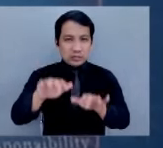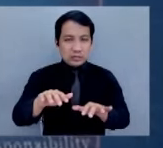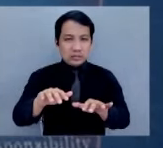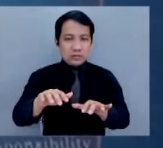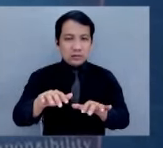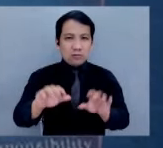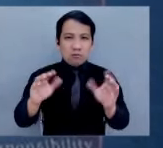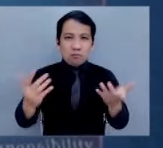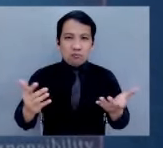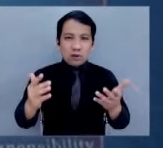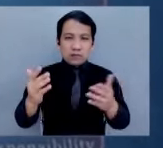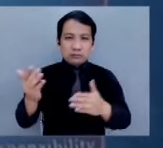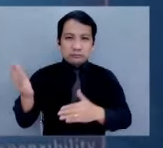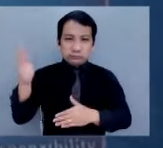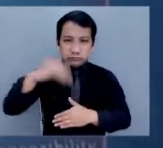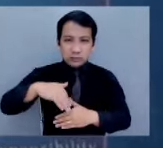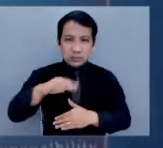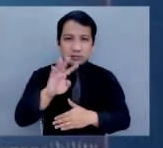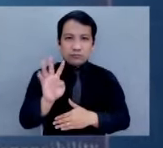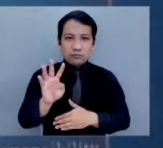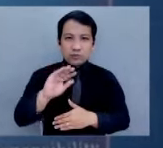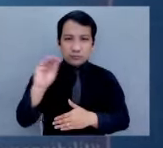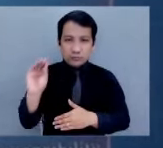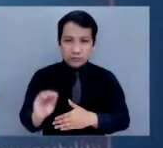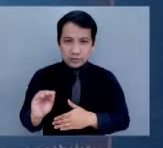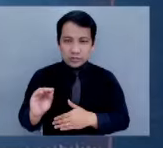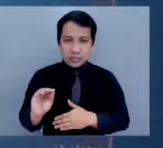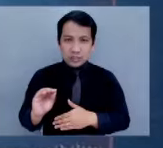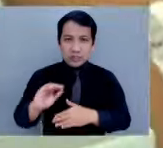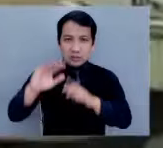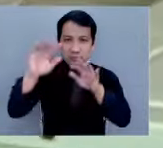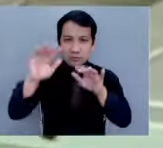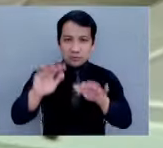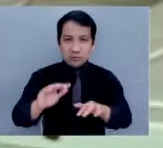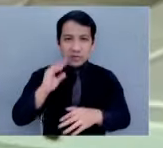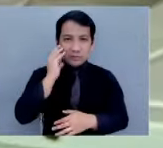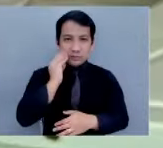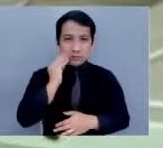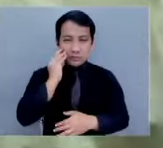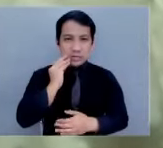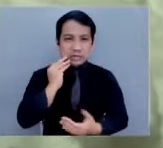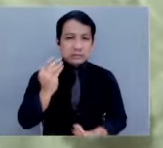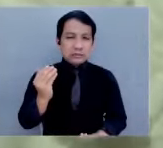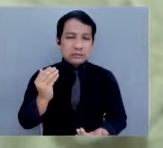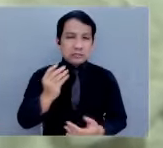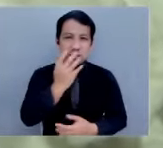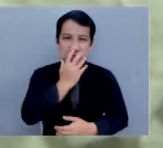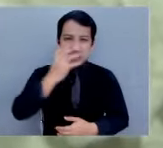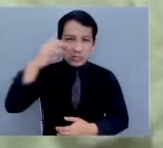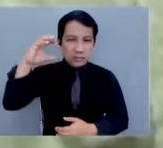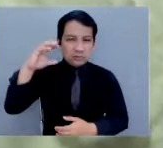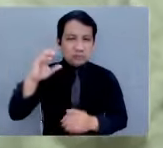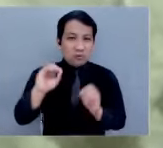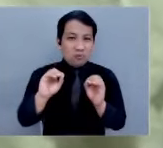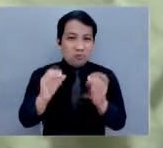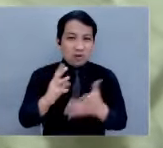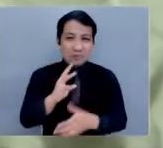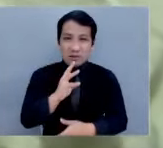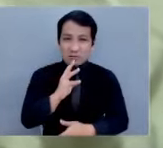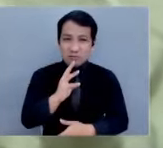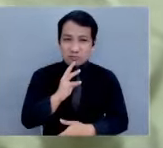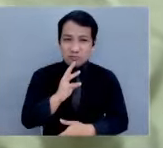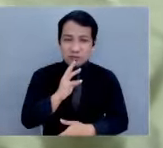ulan O hanggang 40% lang ng ulan ang naranasan mainit na nga wala pang tubig simula